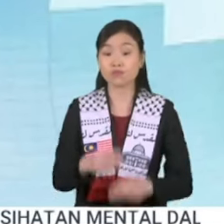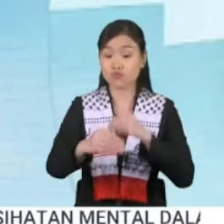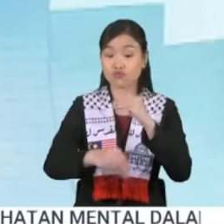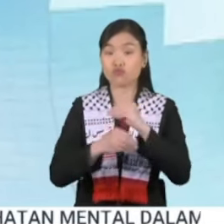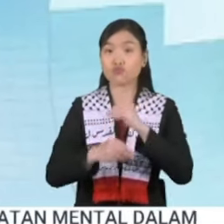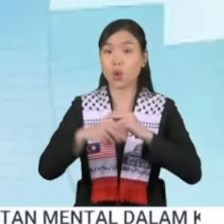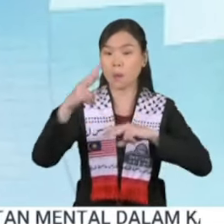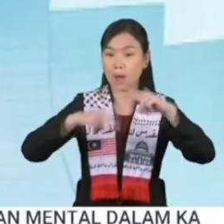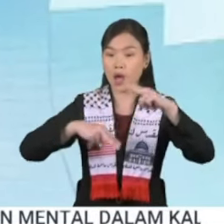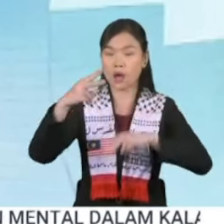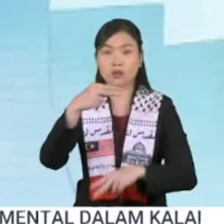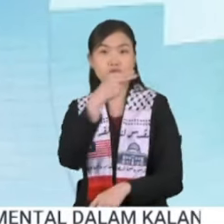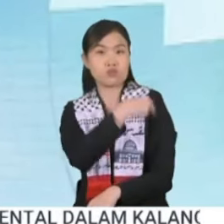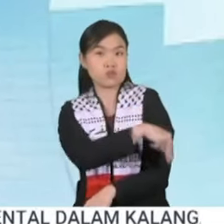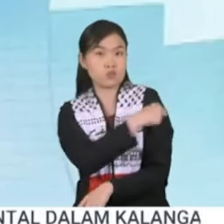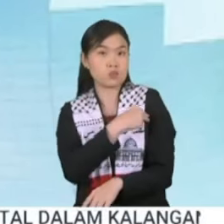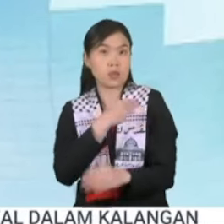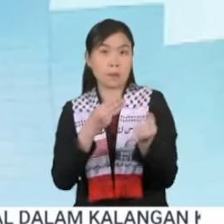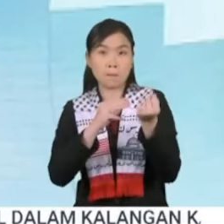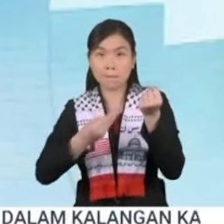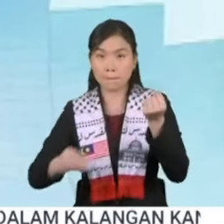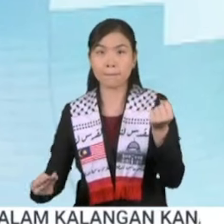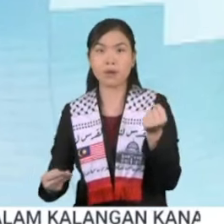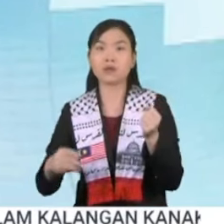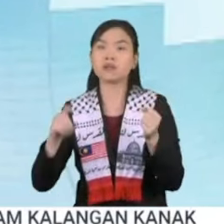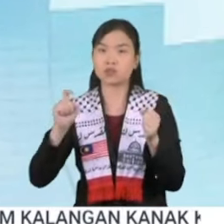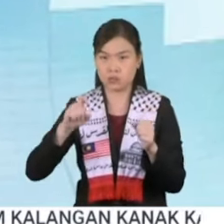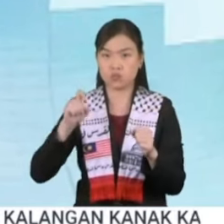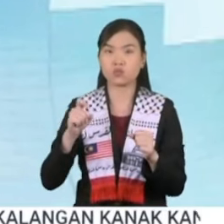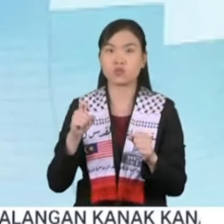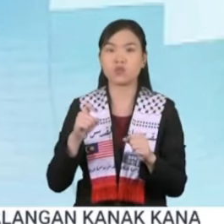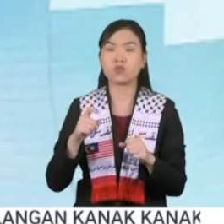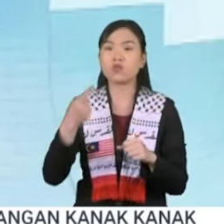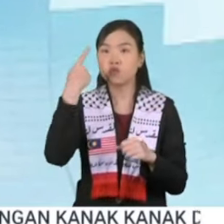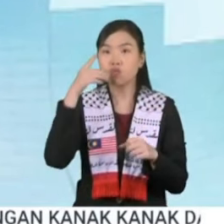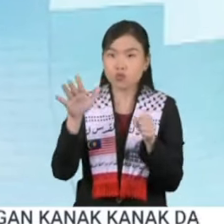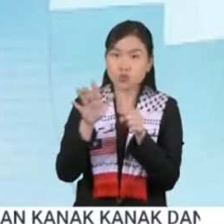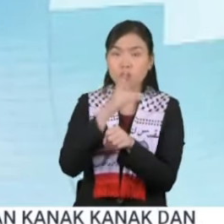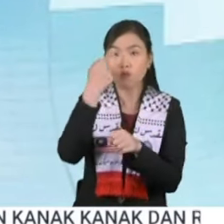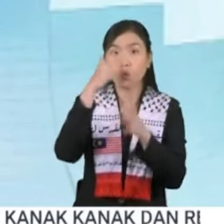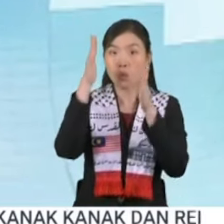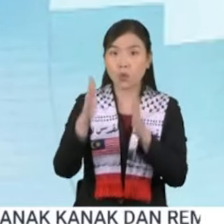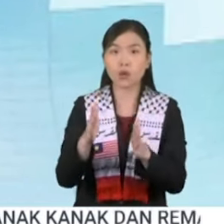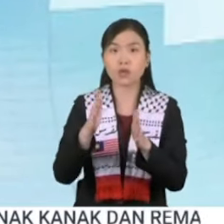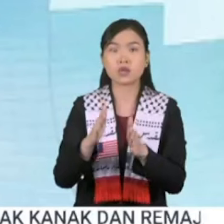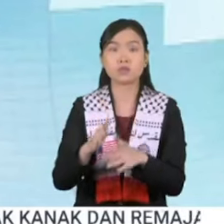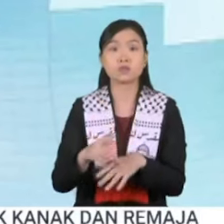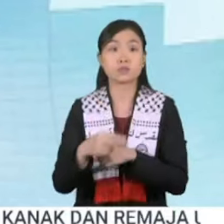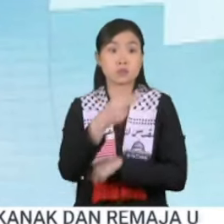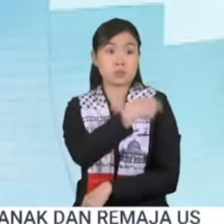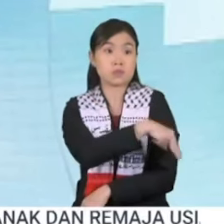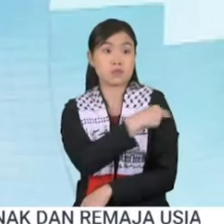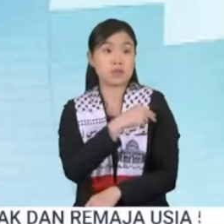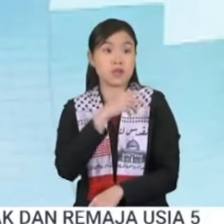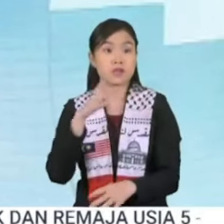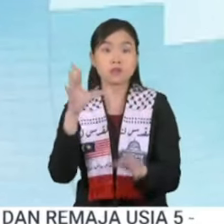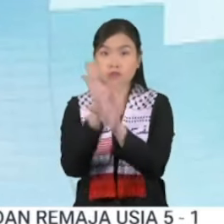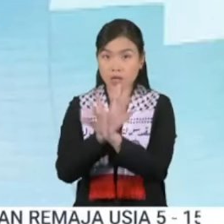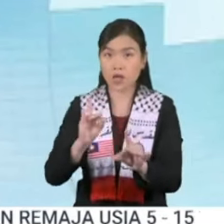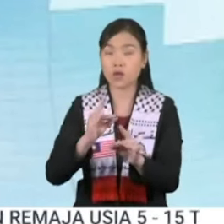Penambahan bangunan hospital Miri tampung keperluan perubatan penduduk. Selain hospital di Sarawak, guna teknologi kecerdasan